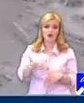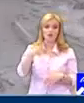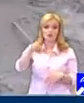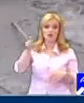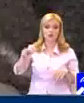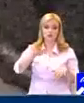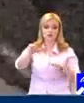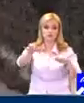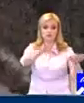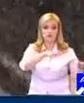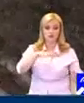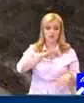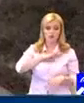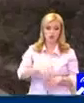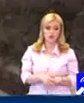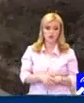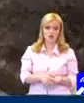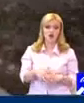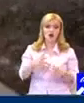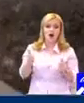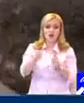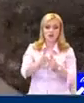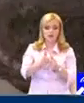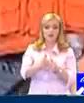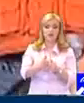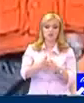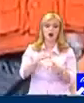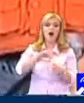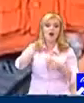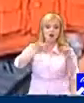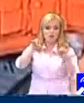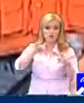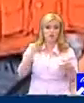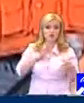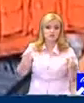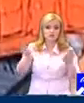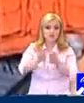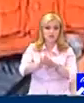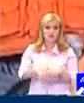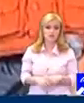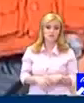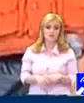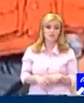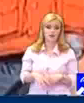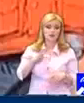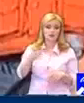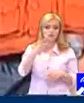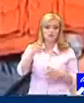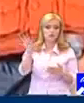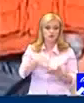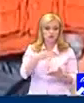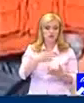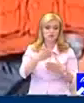răspândite peste tot. Aeroportul din capitala Ciudadei Guatemala a fost închis. Plantear un estado de emergencia. Tenemos